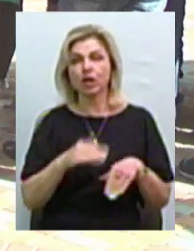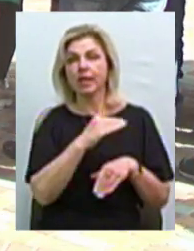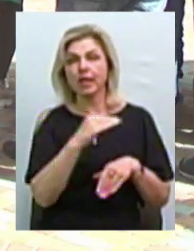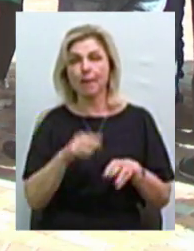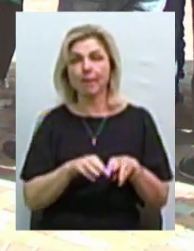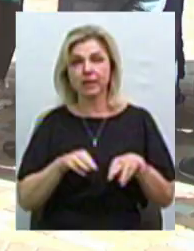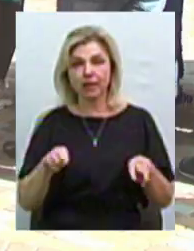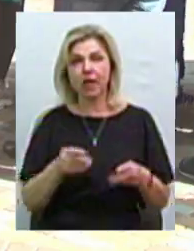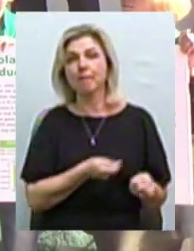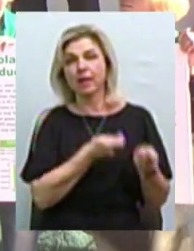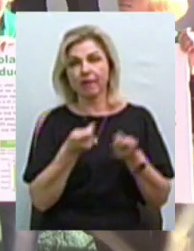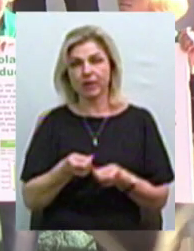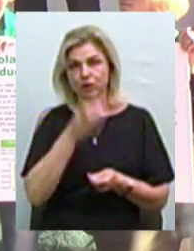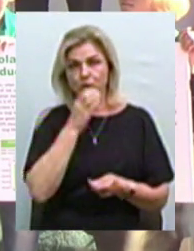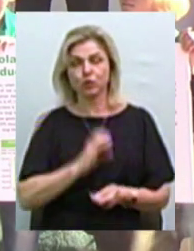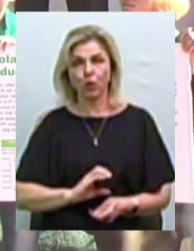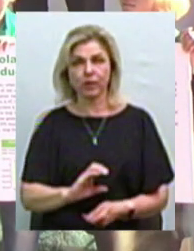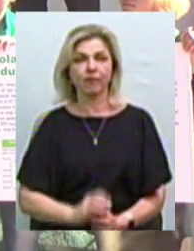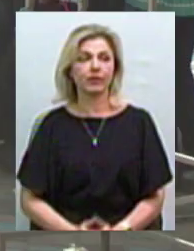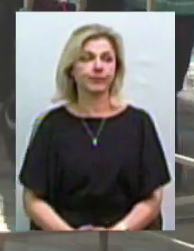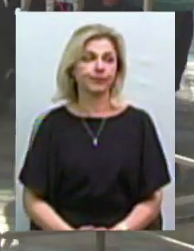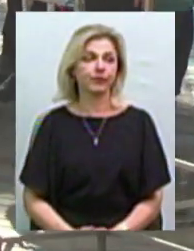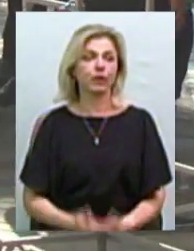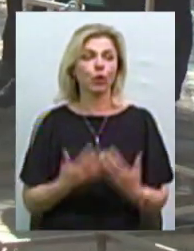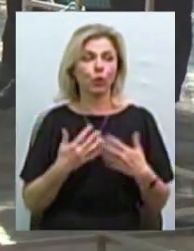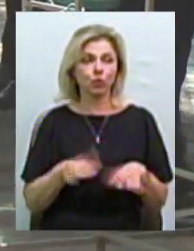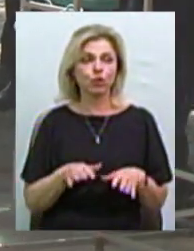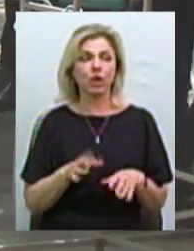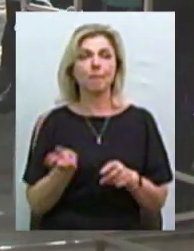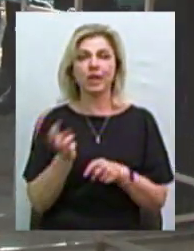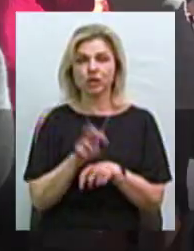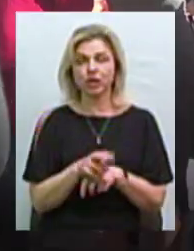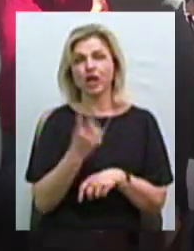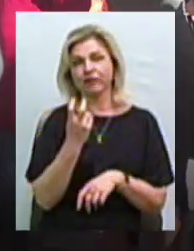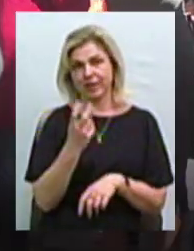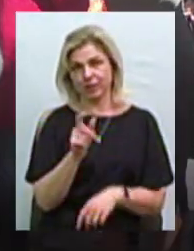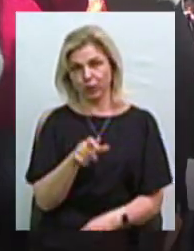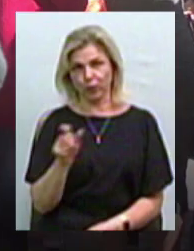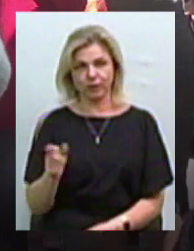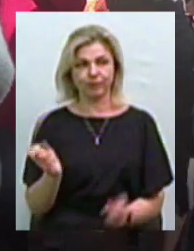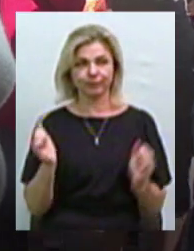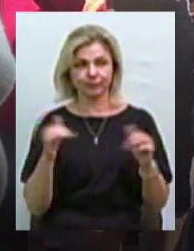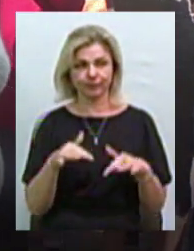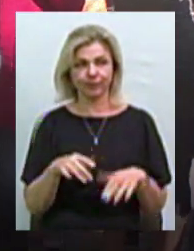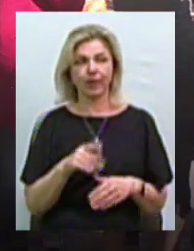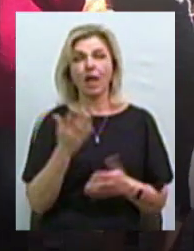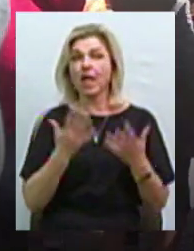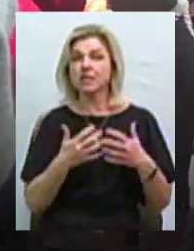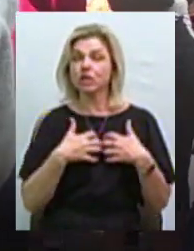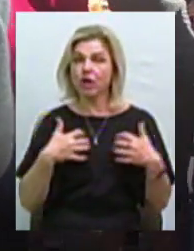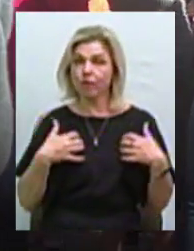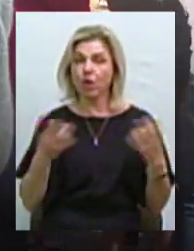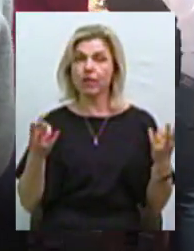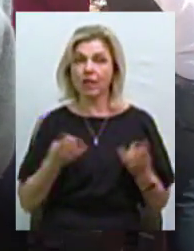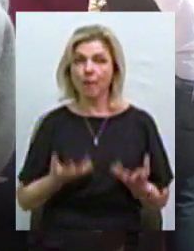то привеземо і слонів. На захід прийшли близько 200 містян. Всьому живому на нашій планеті потрібен порятунок, тому